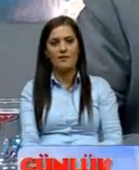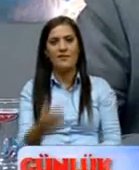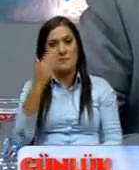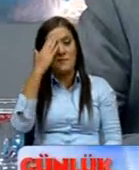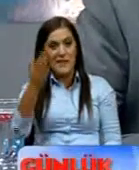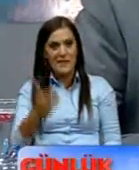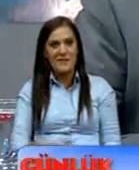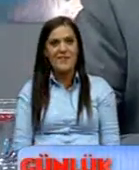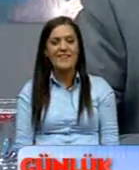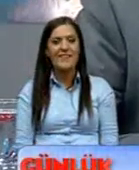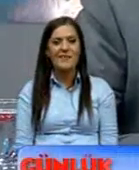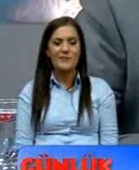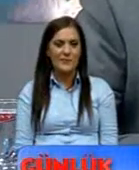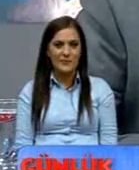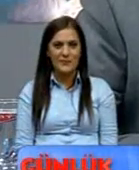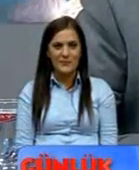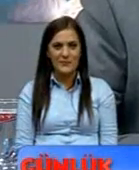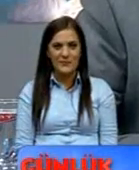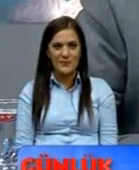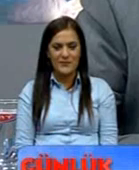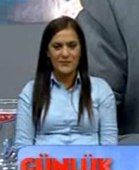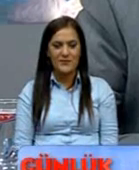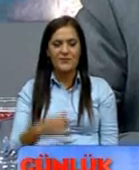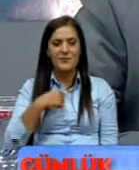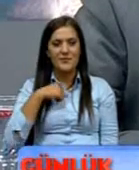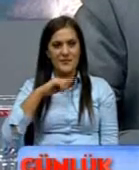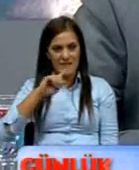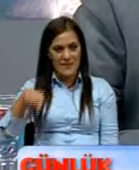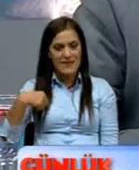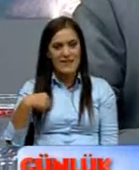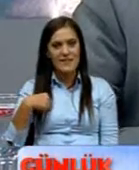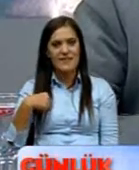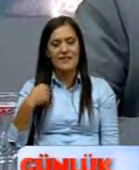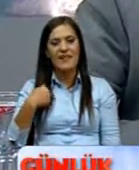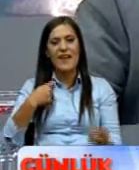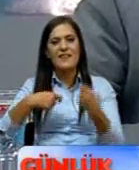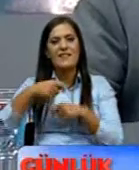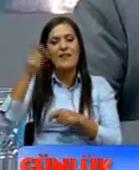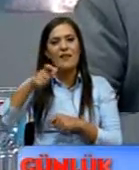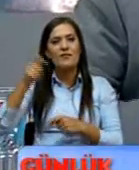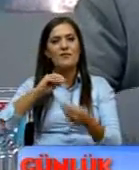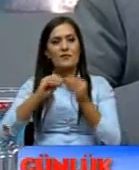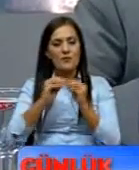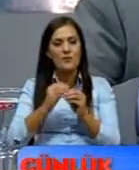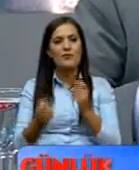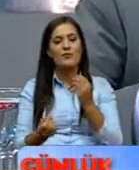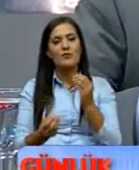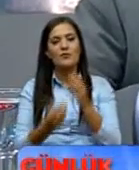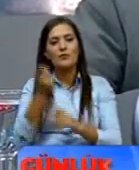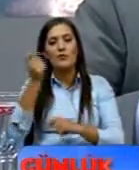Merhaba. Merhaba. Evet. Bizi esnafımızın sorunlarını veya